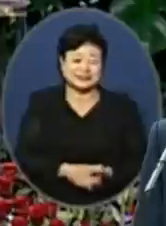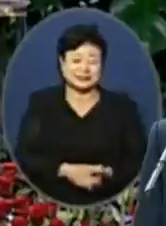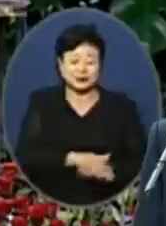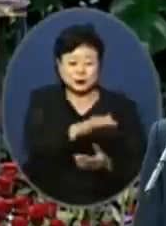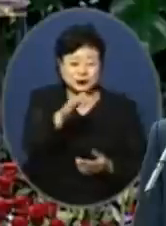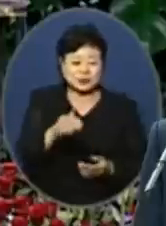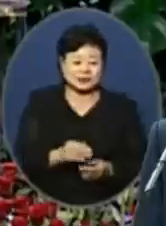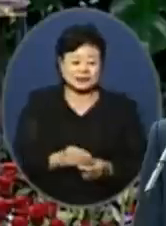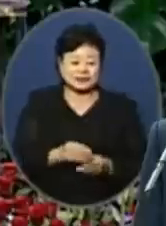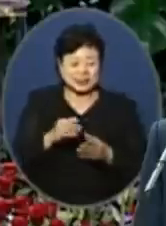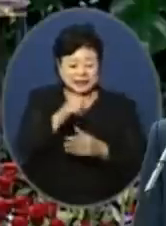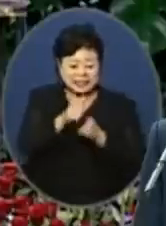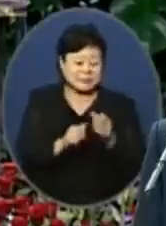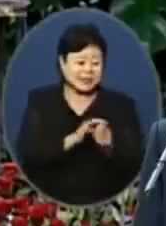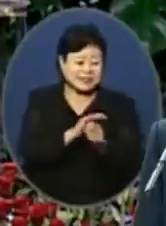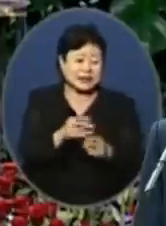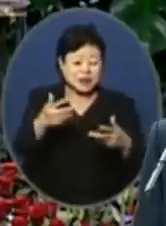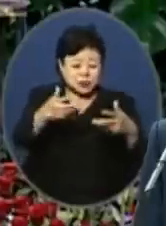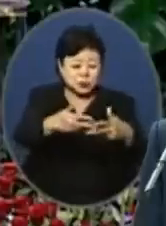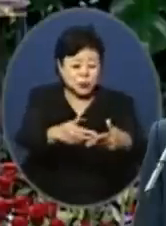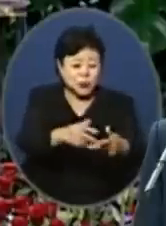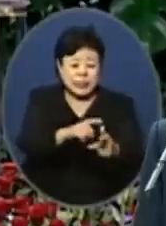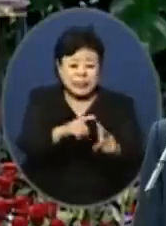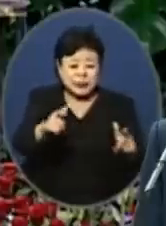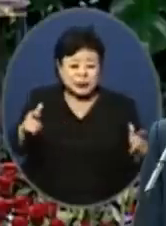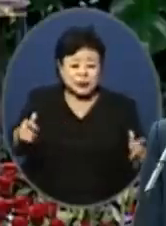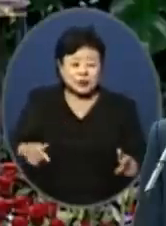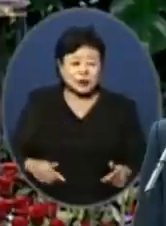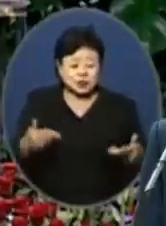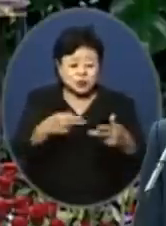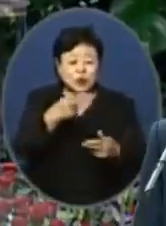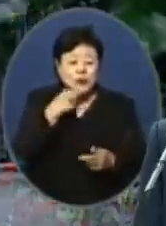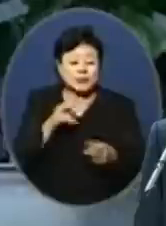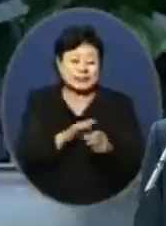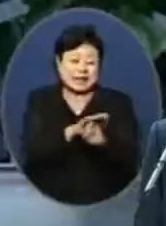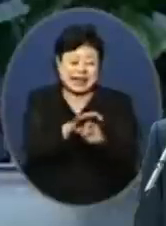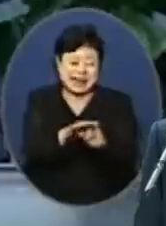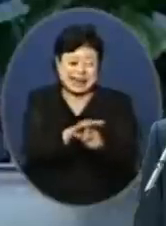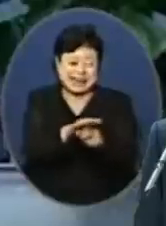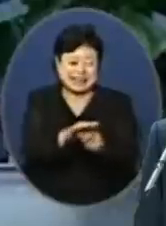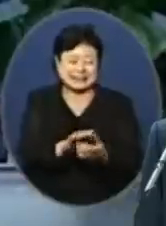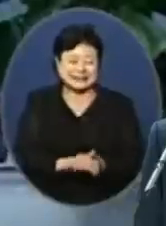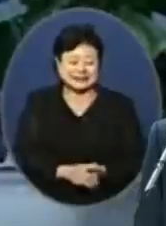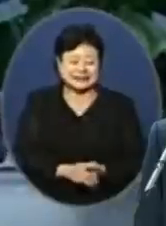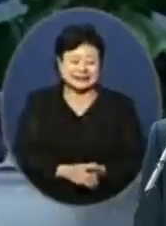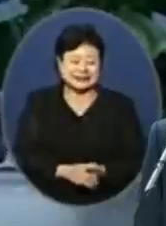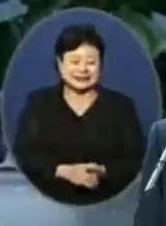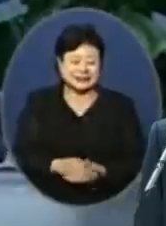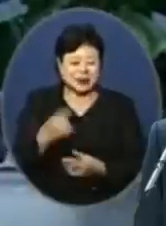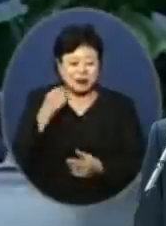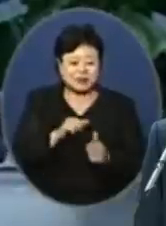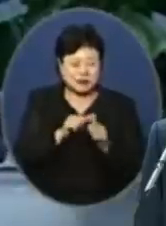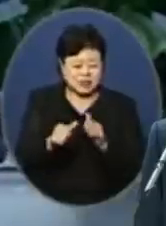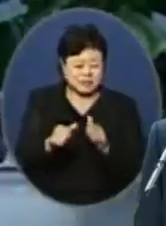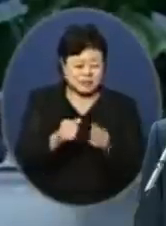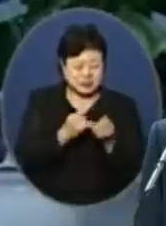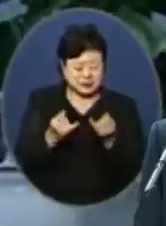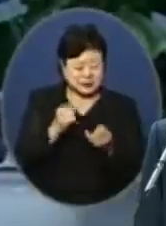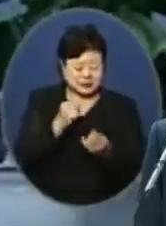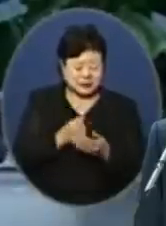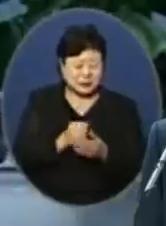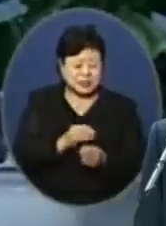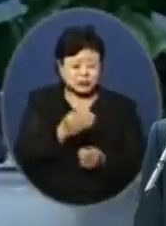우리를 향한 하나님의 사랑은 조건적인 것이 아니라 무조건적으로 사랑하는 것입니다. 인물이 잘났기 때문에 사랑하는 것